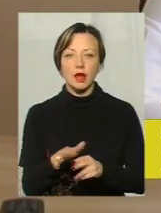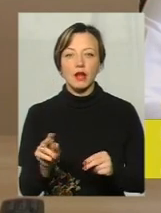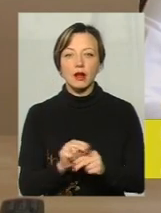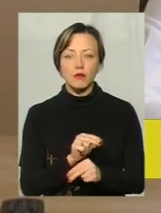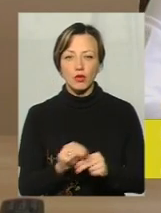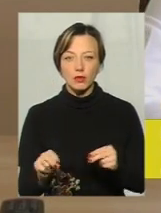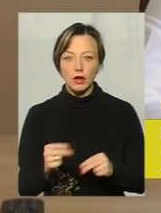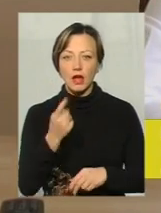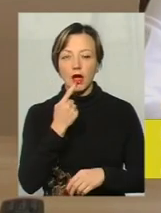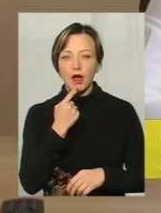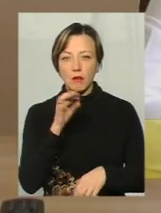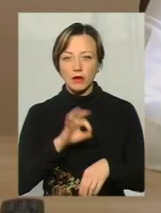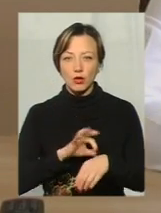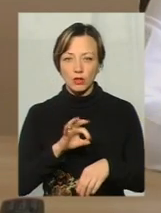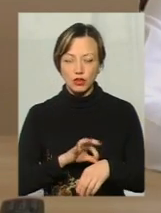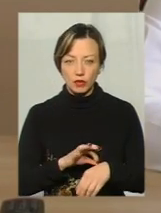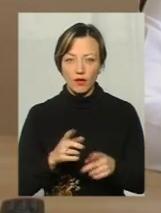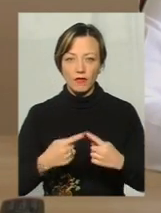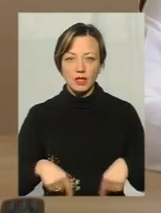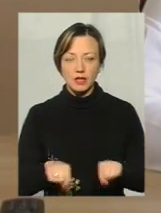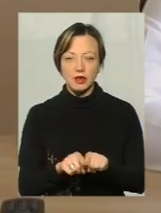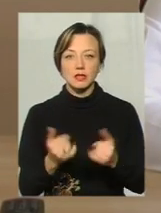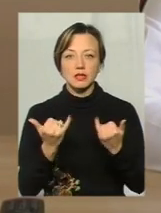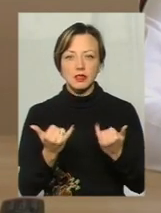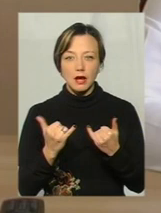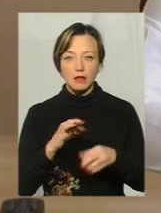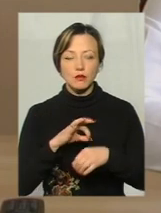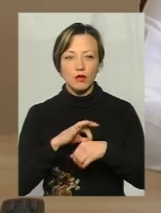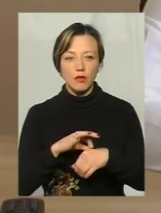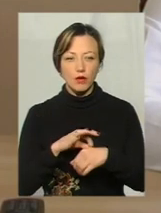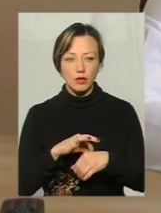ремонт гематологічного відділення. Зараз проводиться